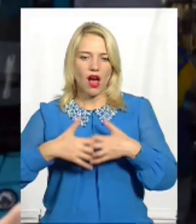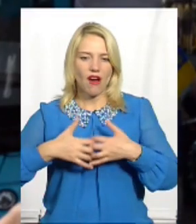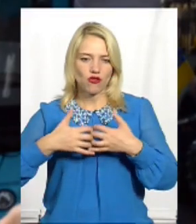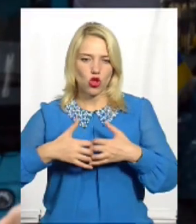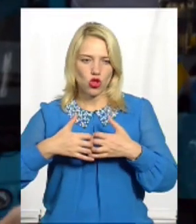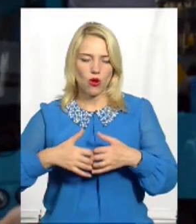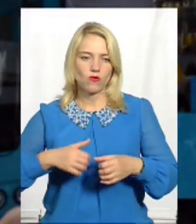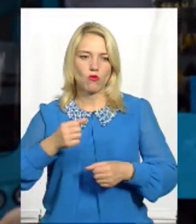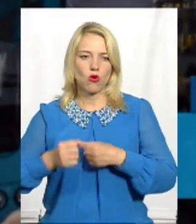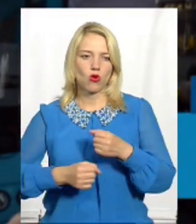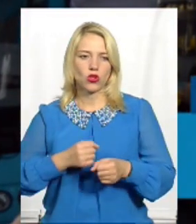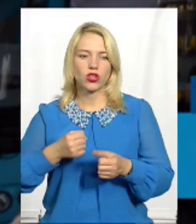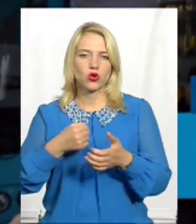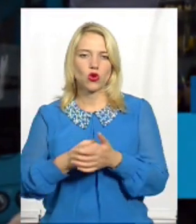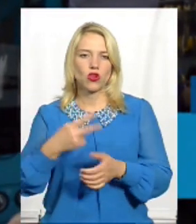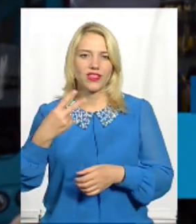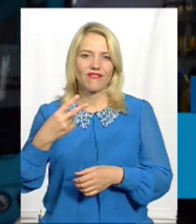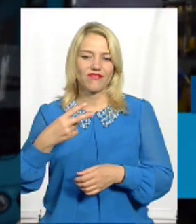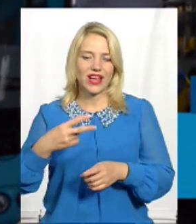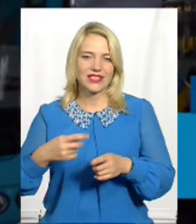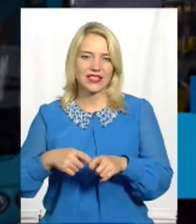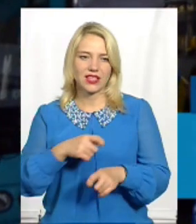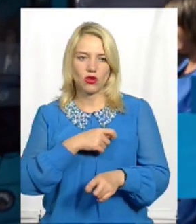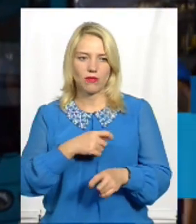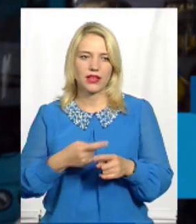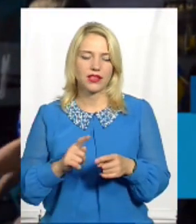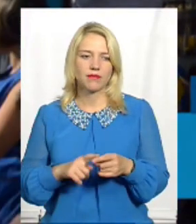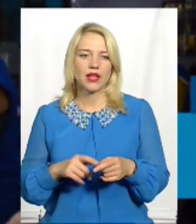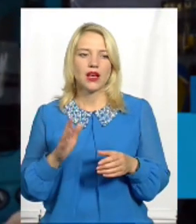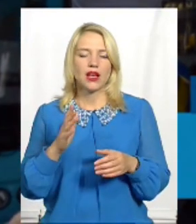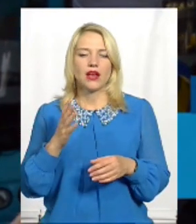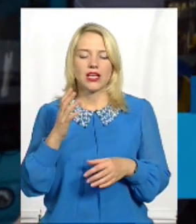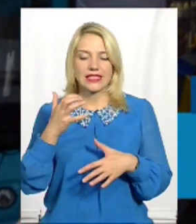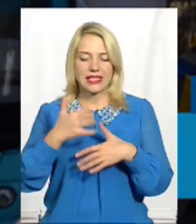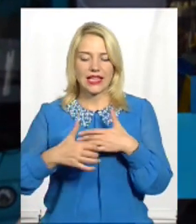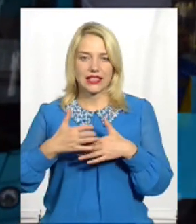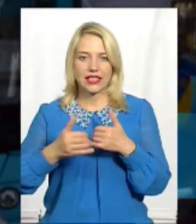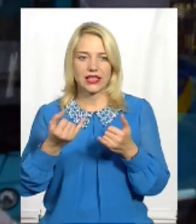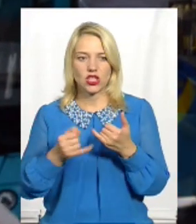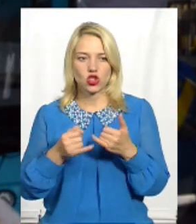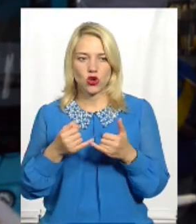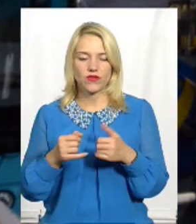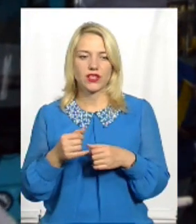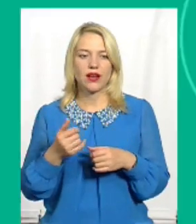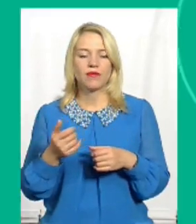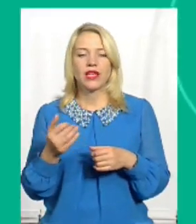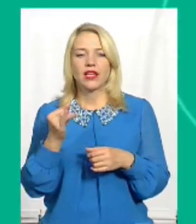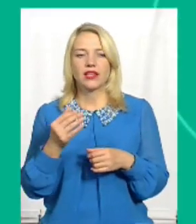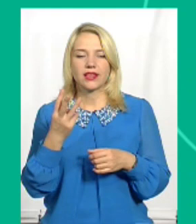кілометрів. Слідуюча партія 5 на автономному ходу прийде середина жовтня, третя декада